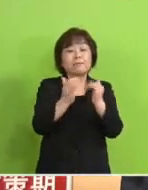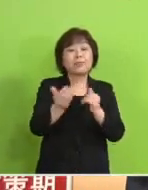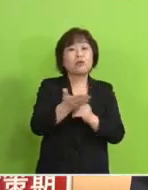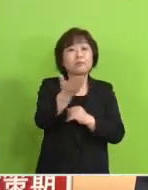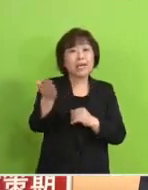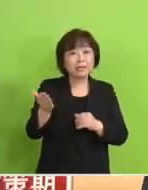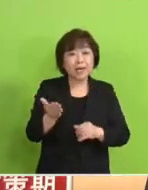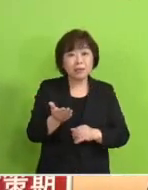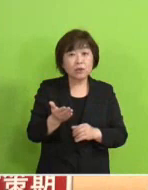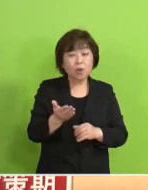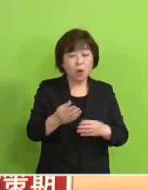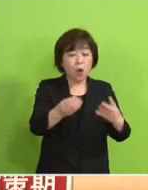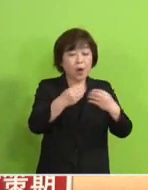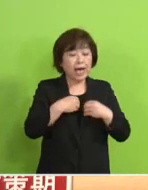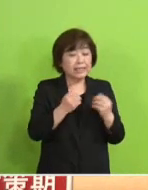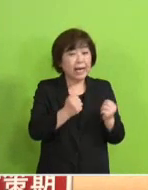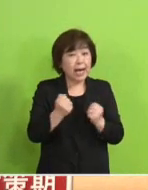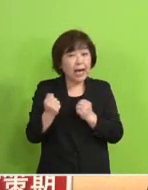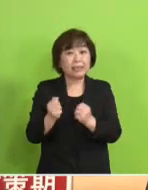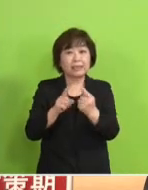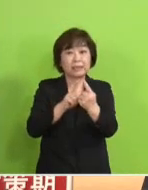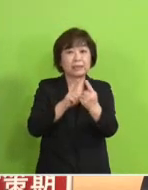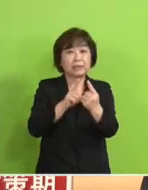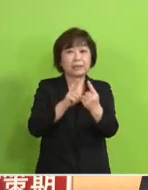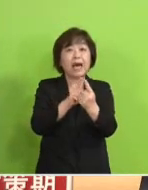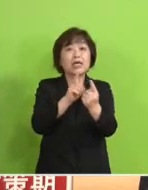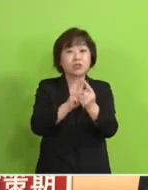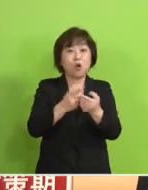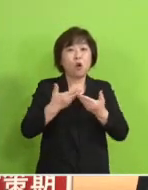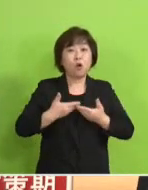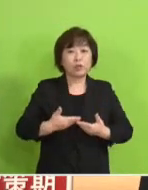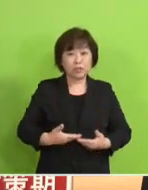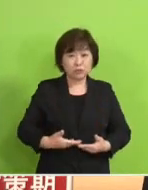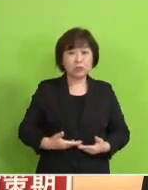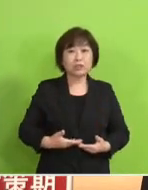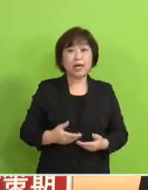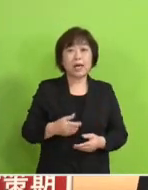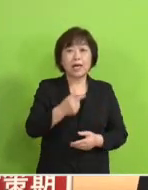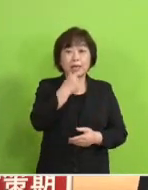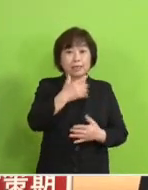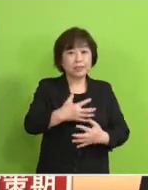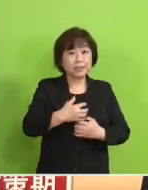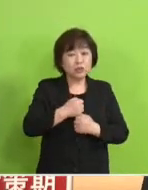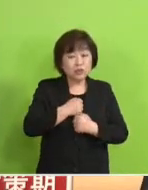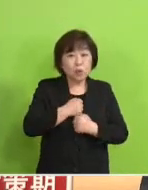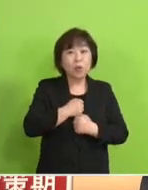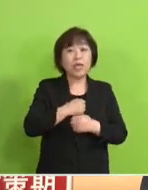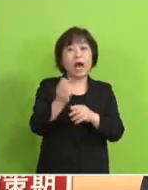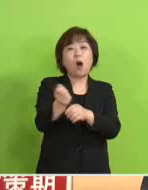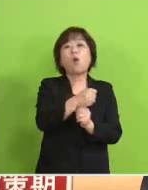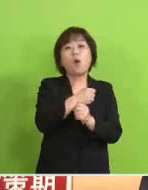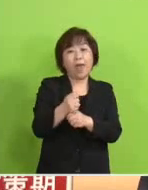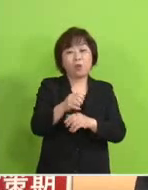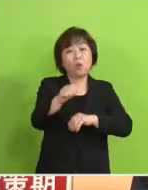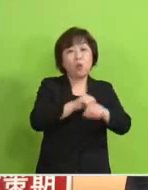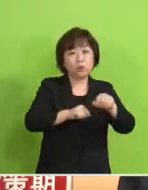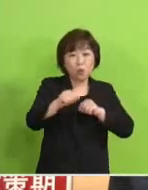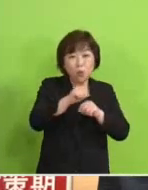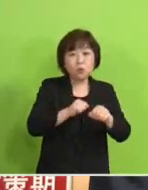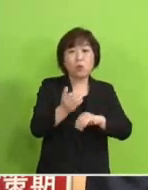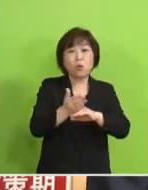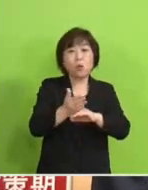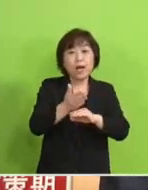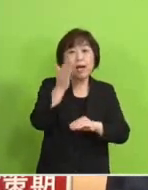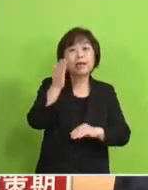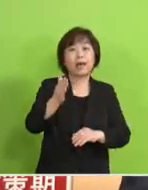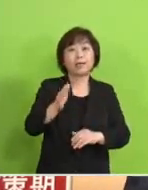民の皆さんの感染回避に向けた冷静で慎重な応援行動の賜物